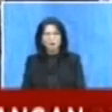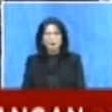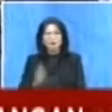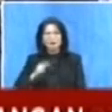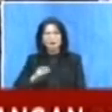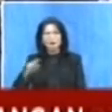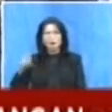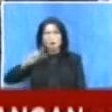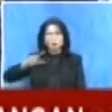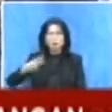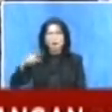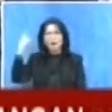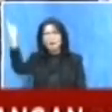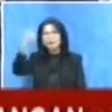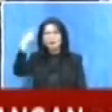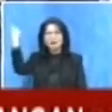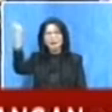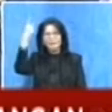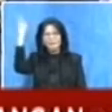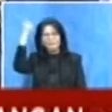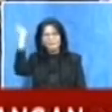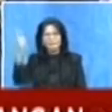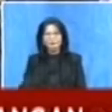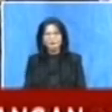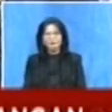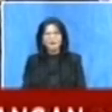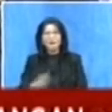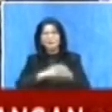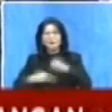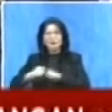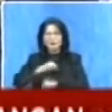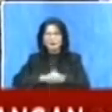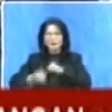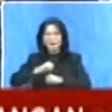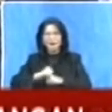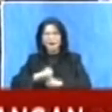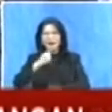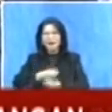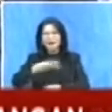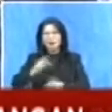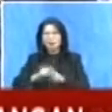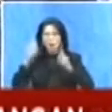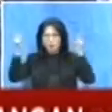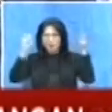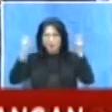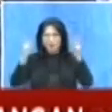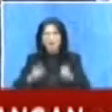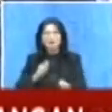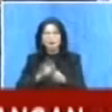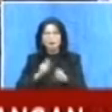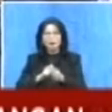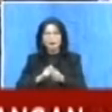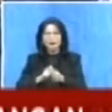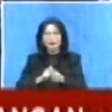perubahan iklim, peningkatan dinamika geopolitik, serta pemulihan ekonomi global yang